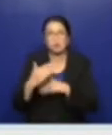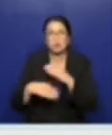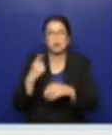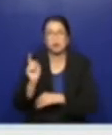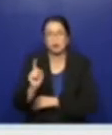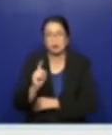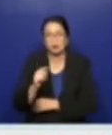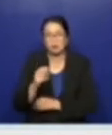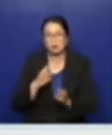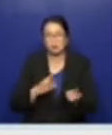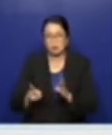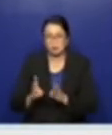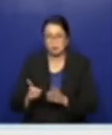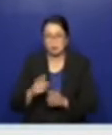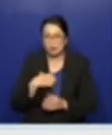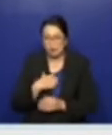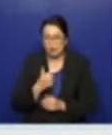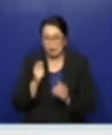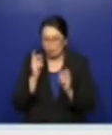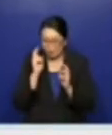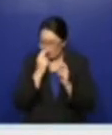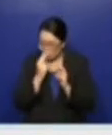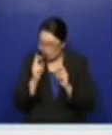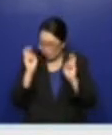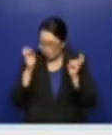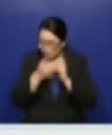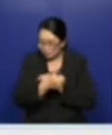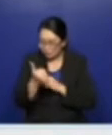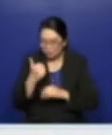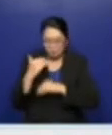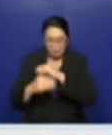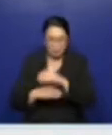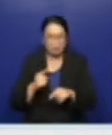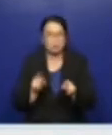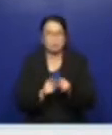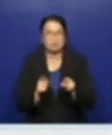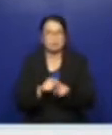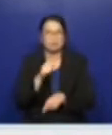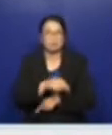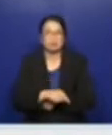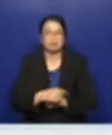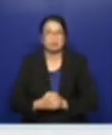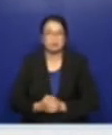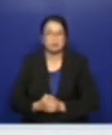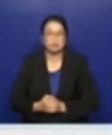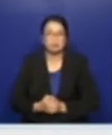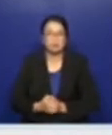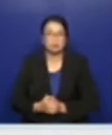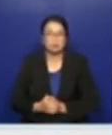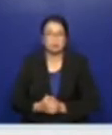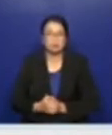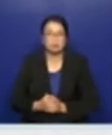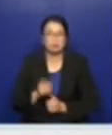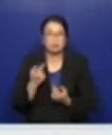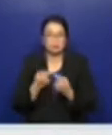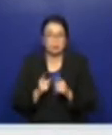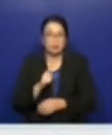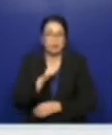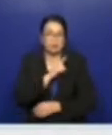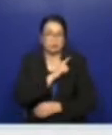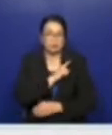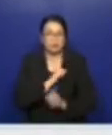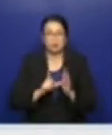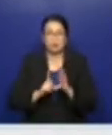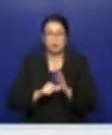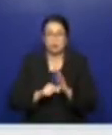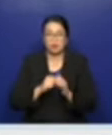ผมก็อยากเห็นท่านทำอย่างนี้หลายๆเรื่องข้อ3นั่นครับอันนี้เกี่ยวกับองค์กรของท่านเองที่รับผิดชอบเป็นเลขาของคณะ